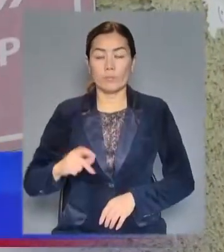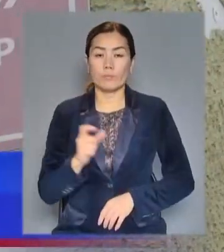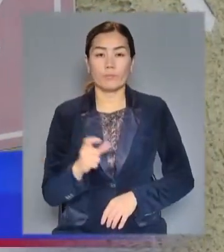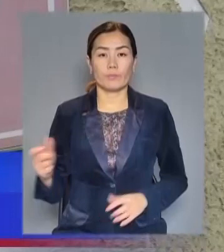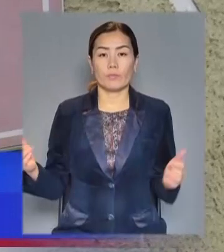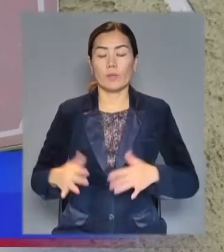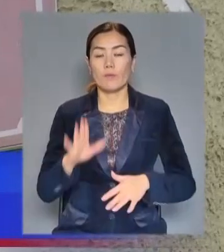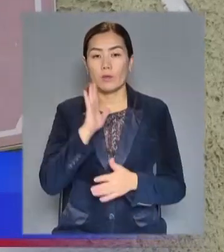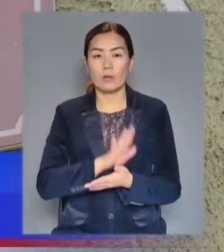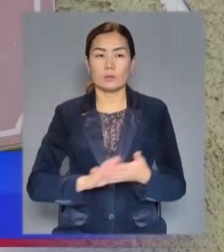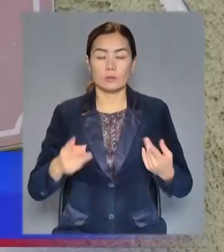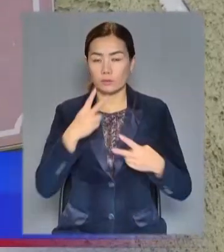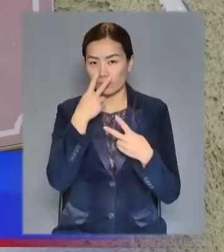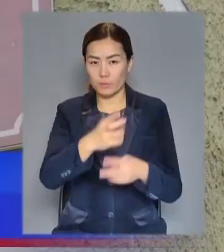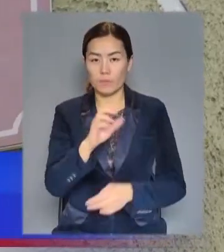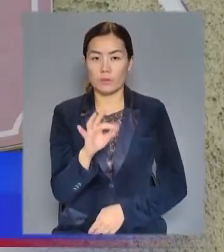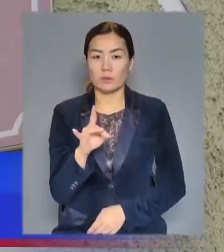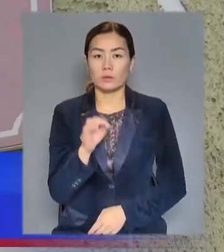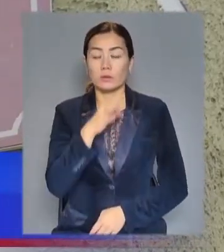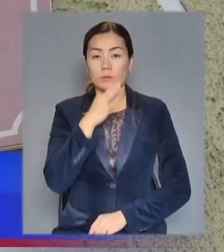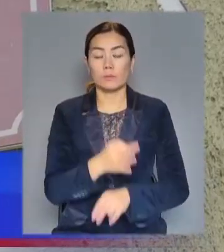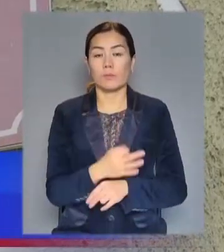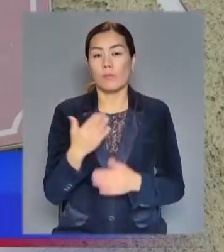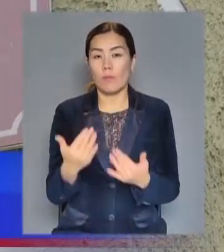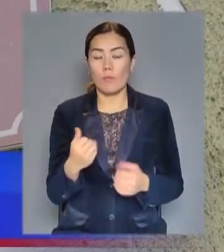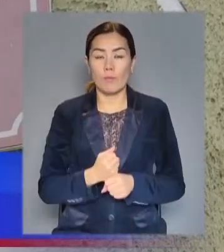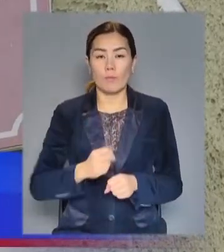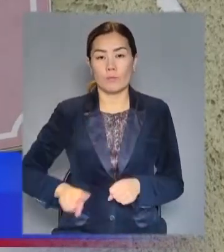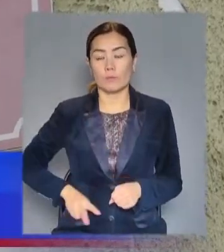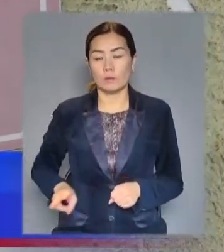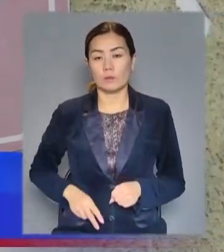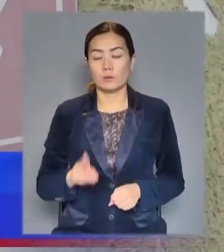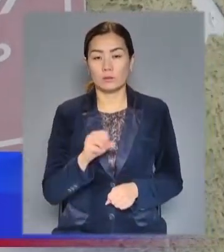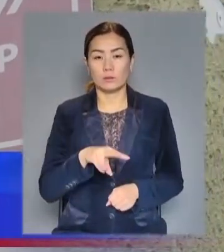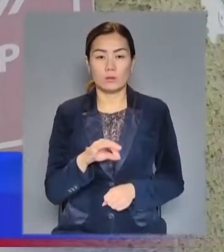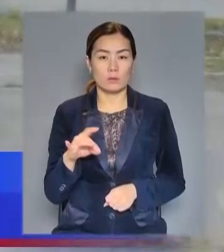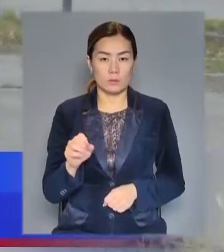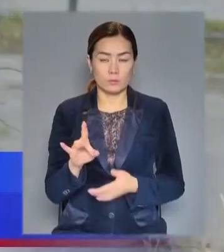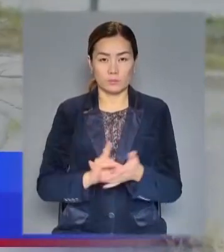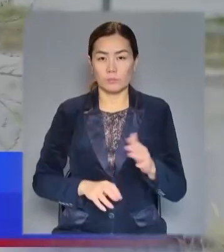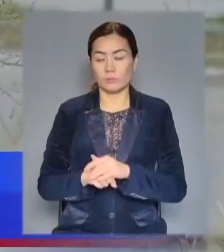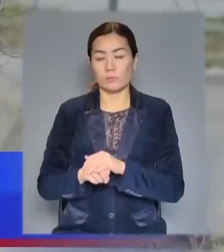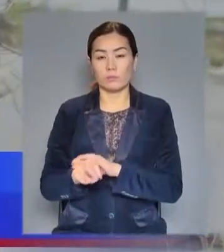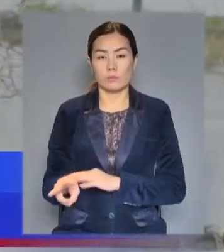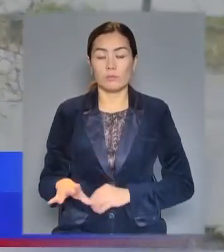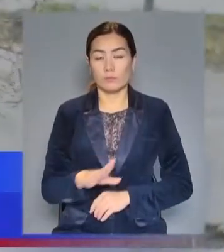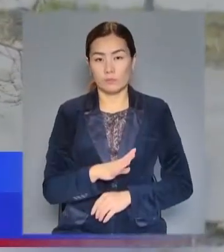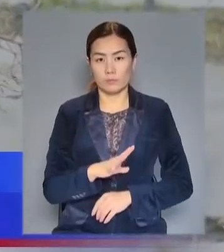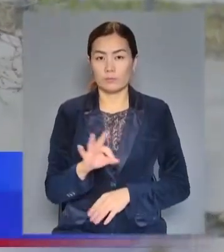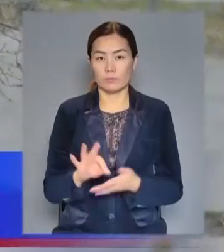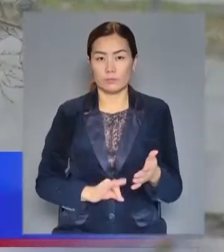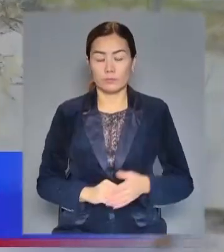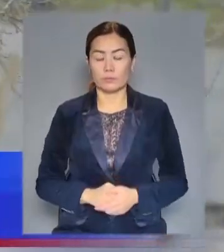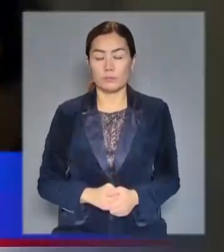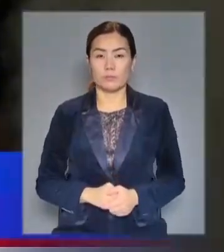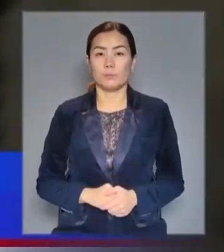тұрғындар жиналып шу шығарғанын көре тұра Байтерек алаңы жауапкершілік шектеулі серіктестік директоры Клара Казиева бір ауыз сөз айтпастан оқиға орнынан